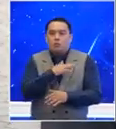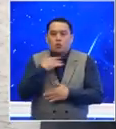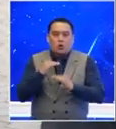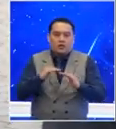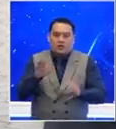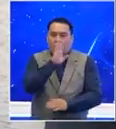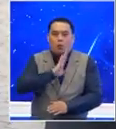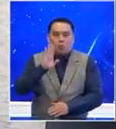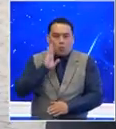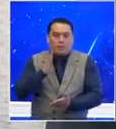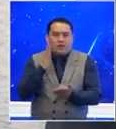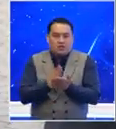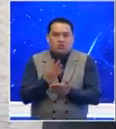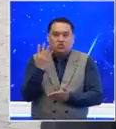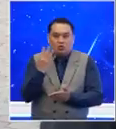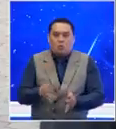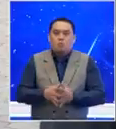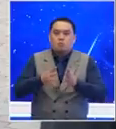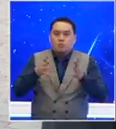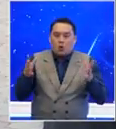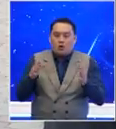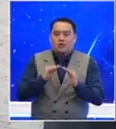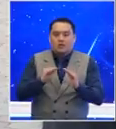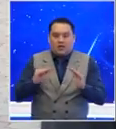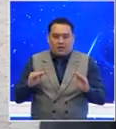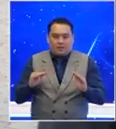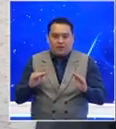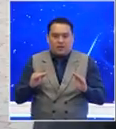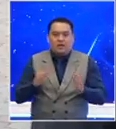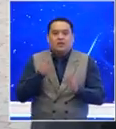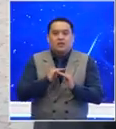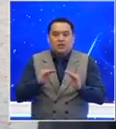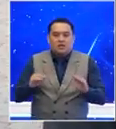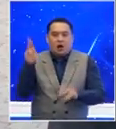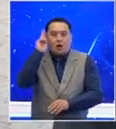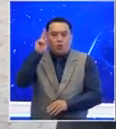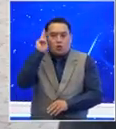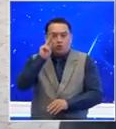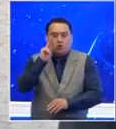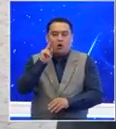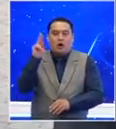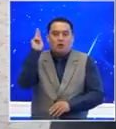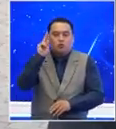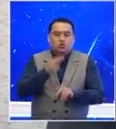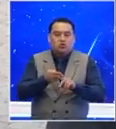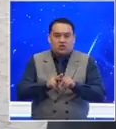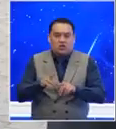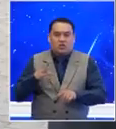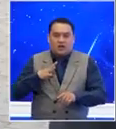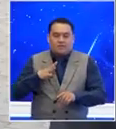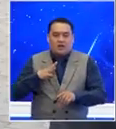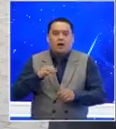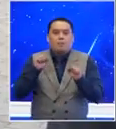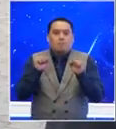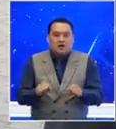многодетные матери, имеющие 4 и более несовершеннолетних детей, в том числе дети, обучающиеся по очной форме обучения. Также имеют